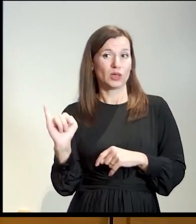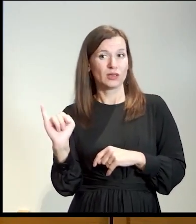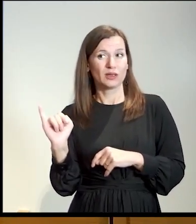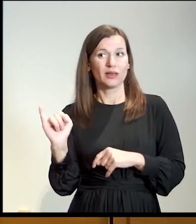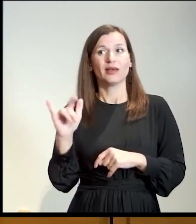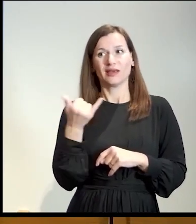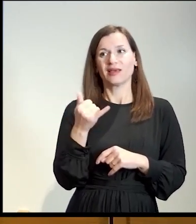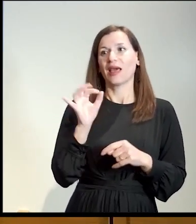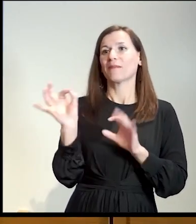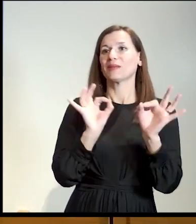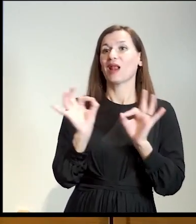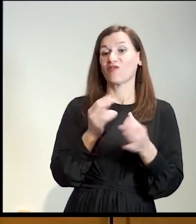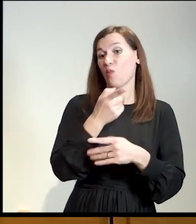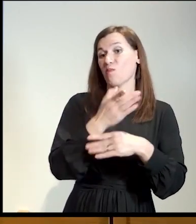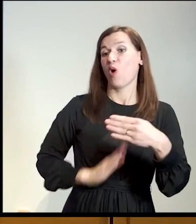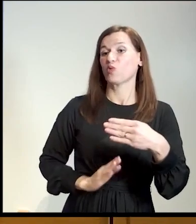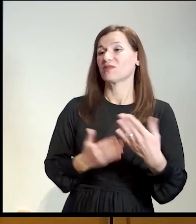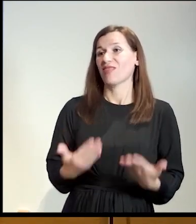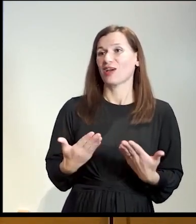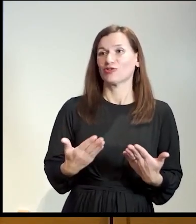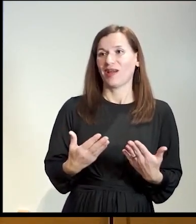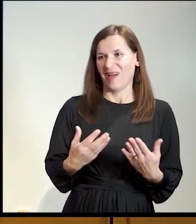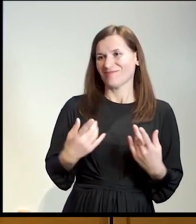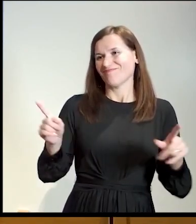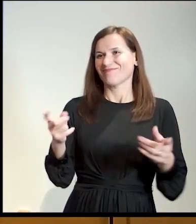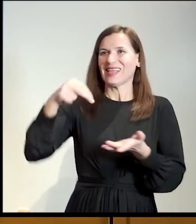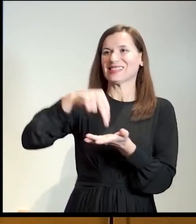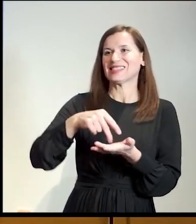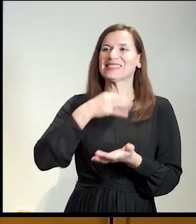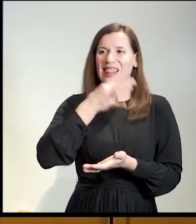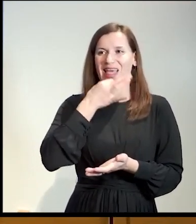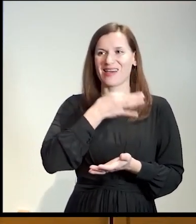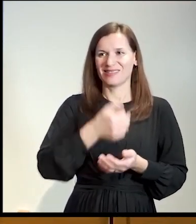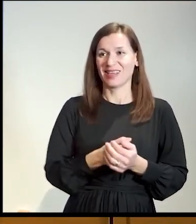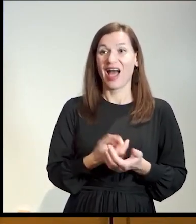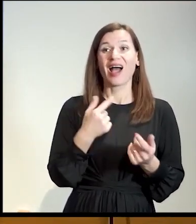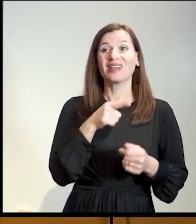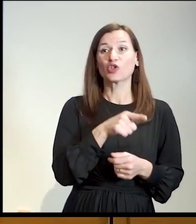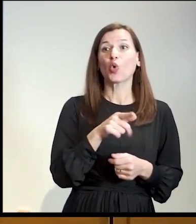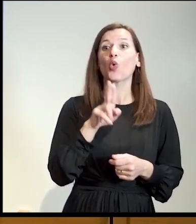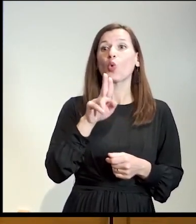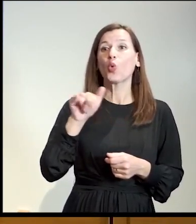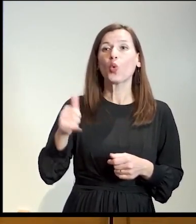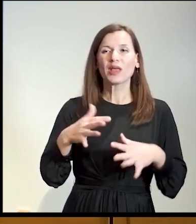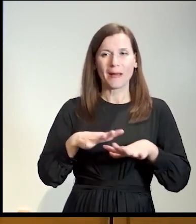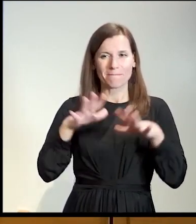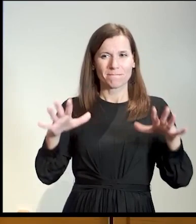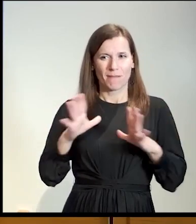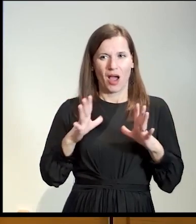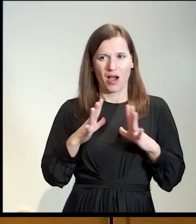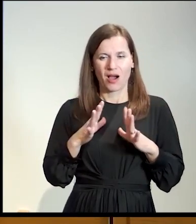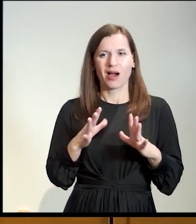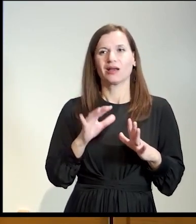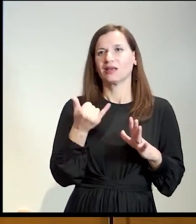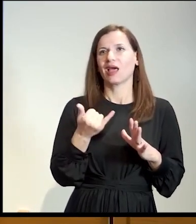pol današnjega scenarija? Je to uj, ne uj, ampak ujma, ki je Slovenkam in Slovencem padla na